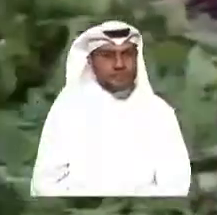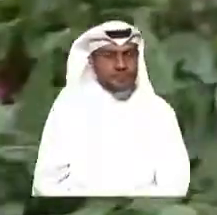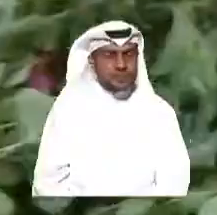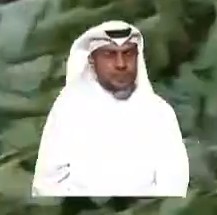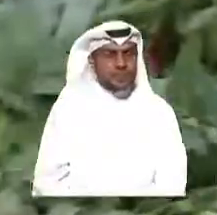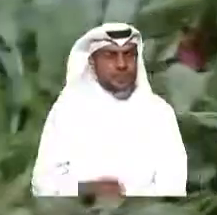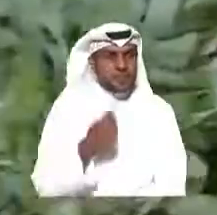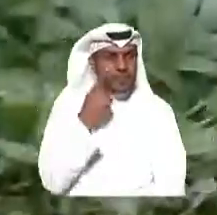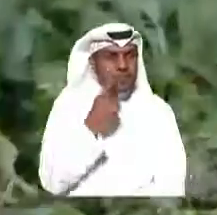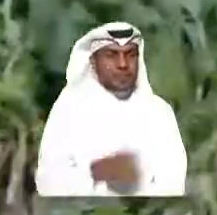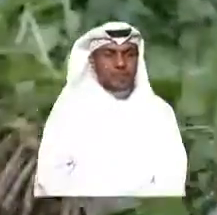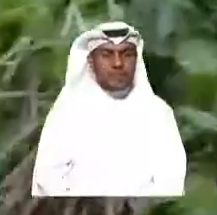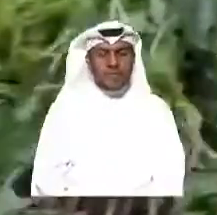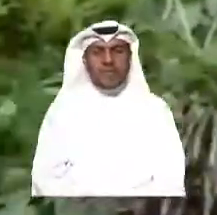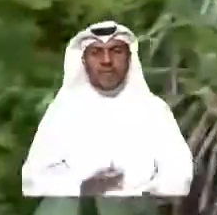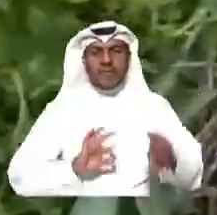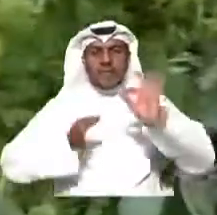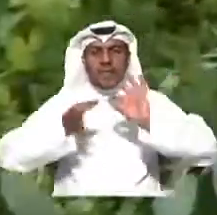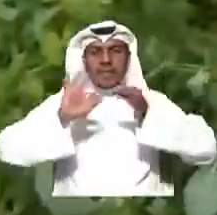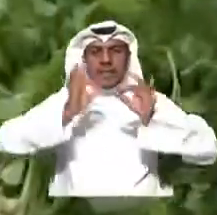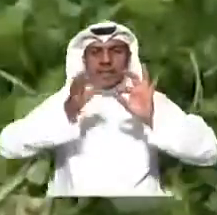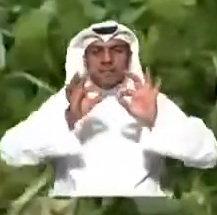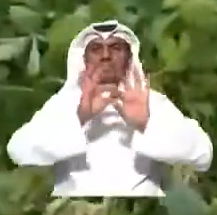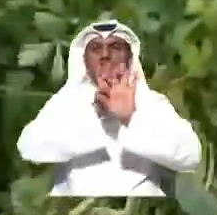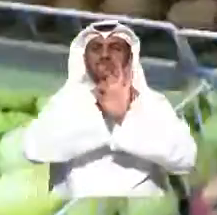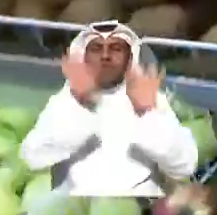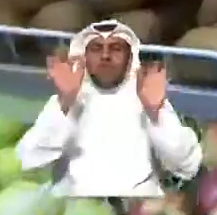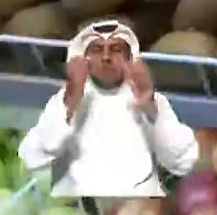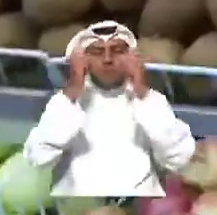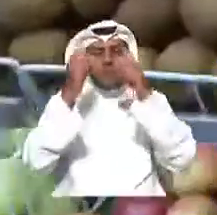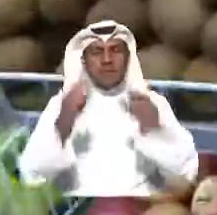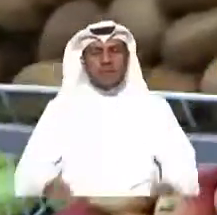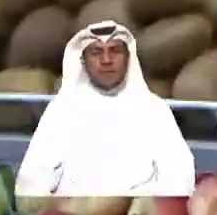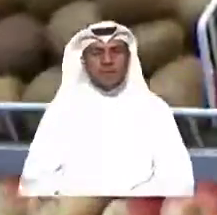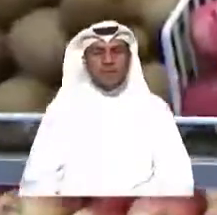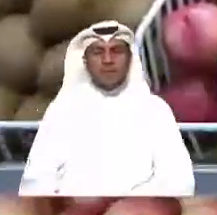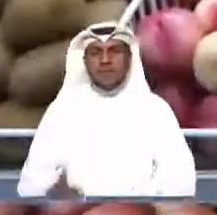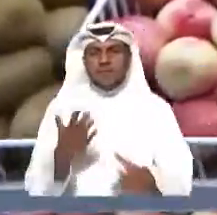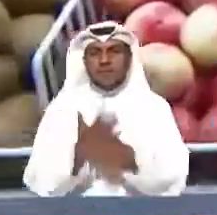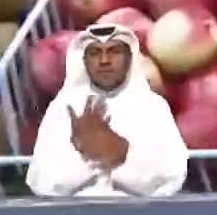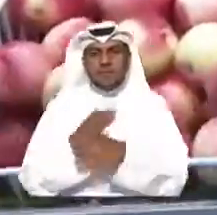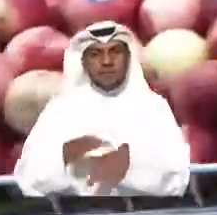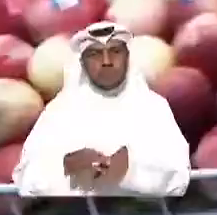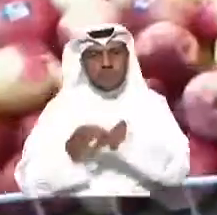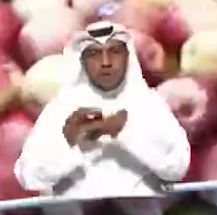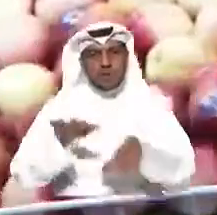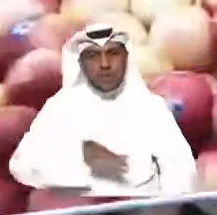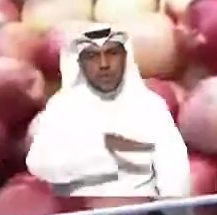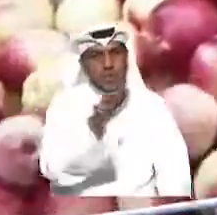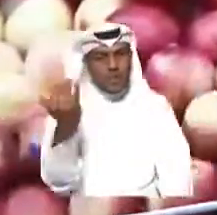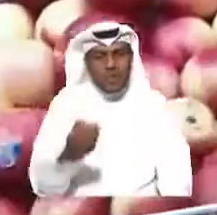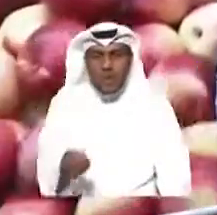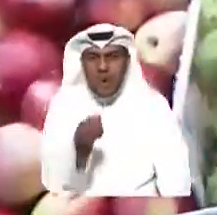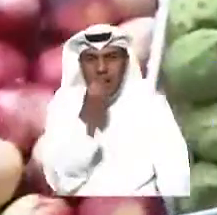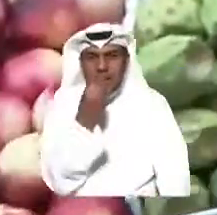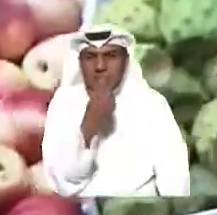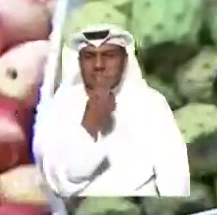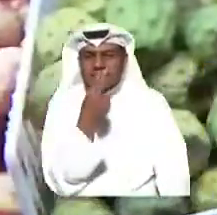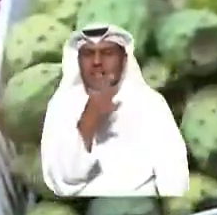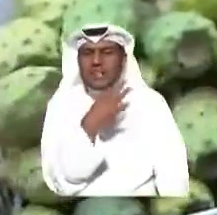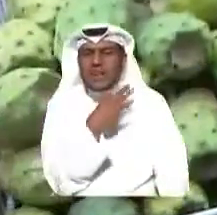الجمعيات التعاونية الاستهلاكية استنفر كافة جهوده في سبيل تأمين المواد الغذائية والسلع